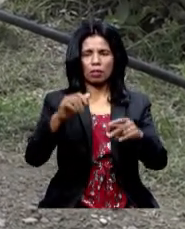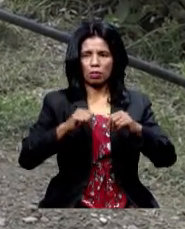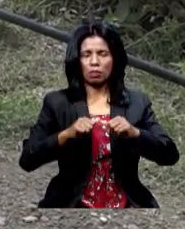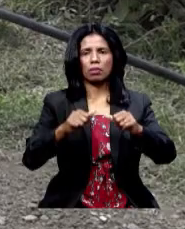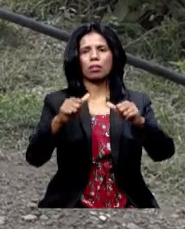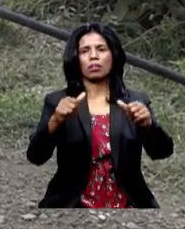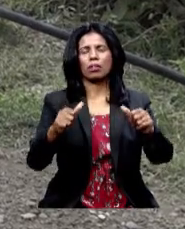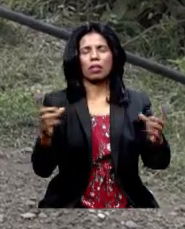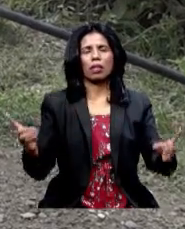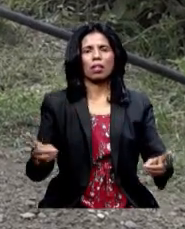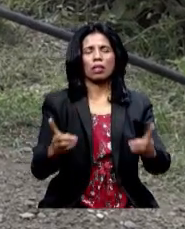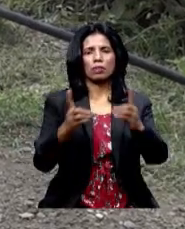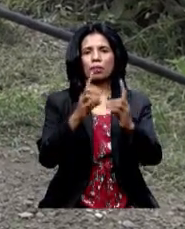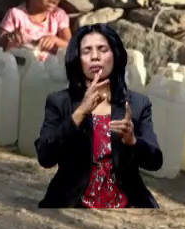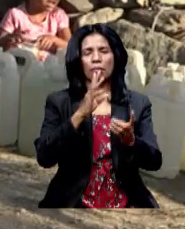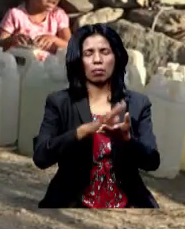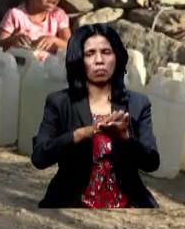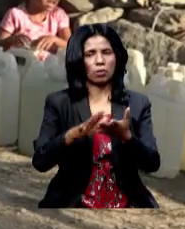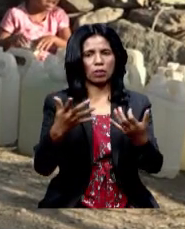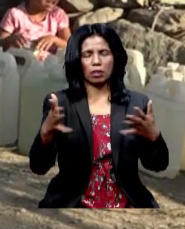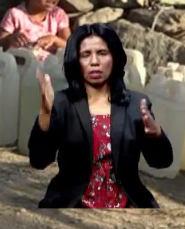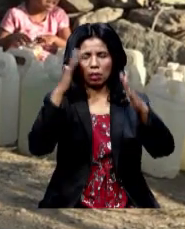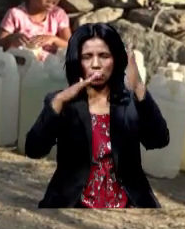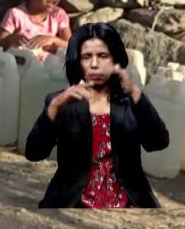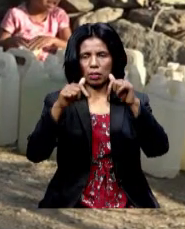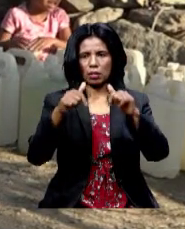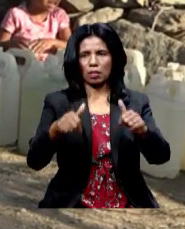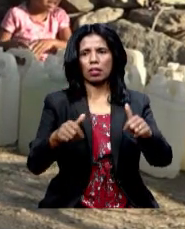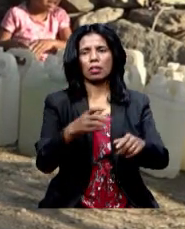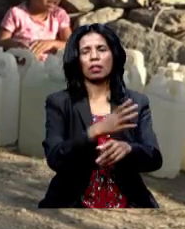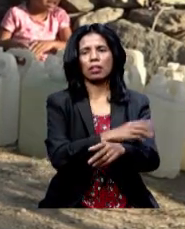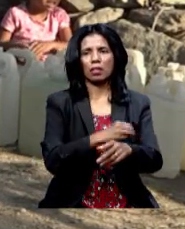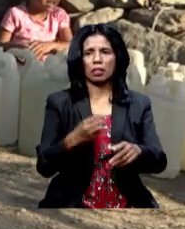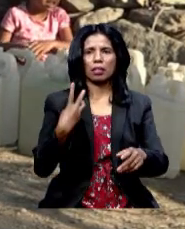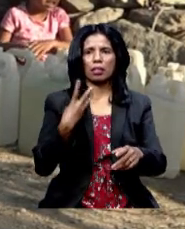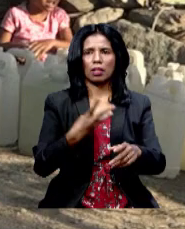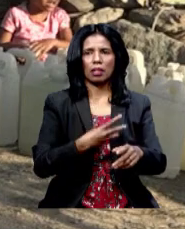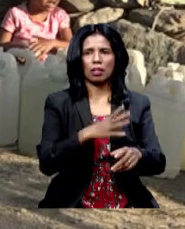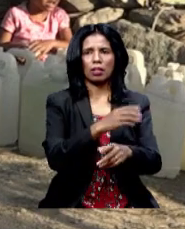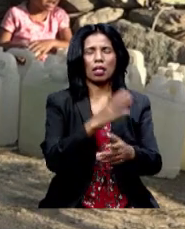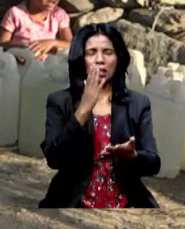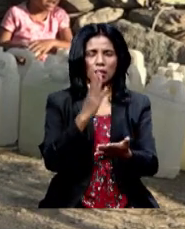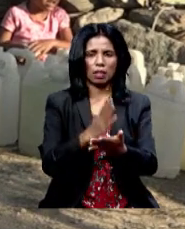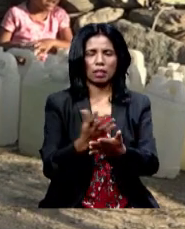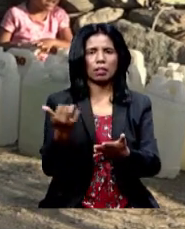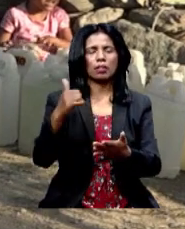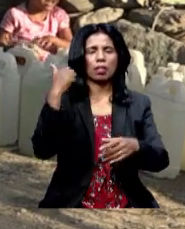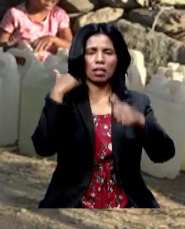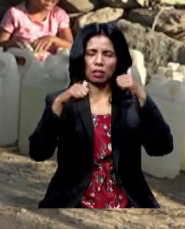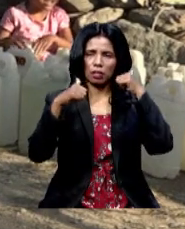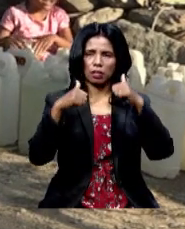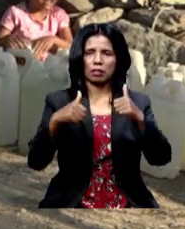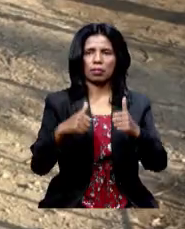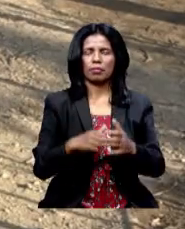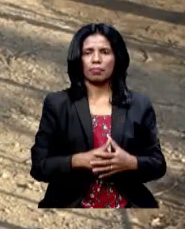kontinua enfrenta falta bemos. Ho problema ida ne maka automatikamente impere mos sira ni atividade